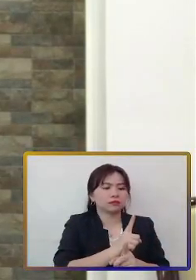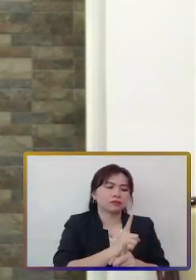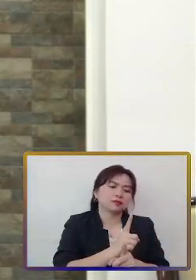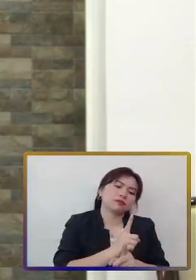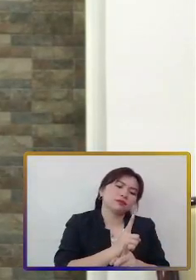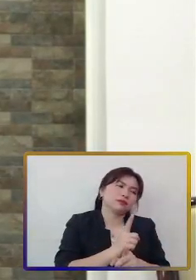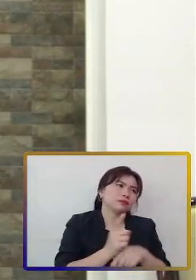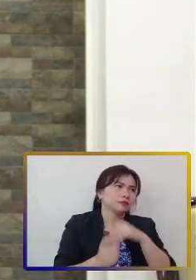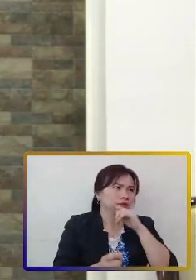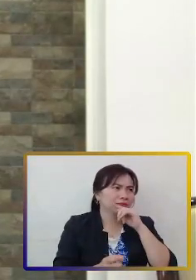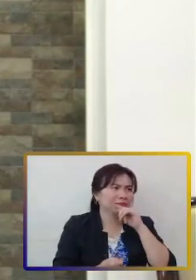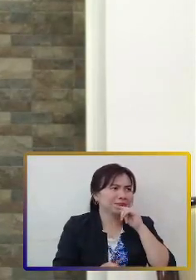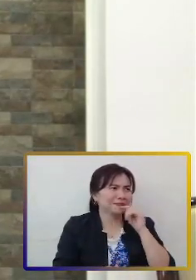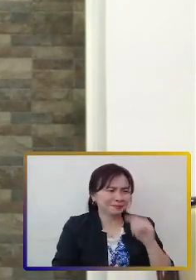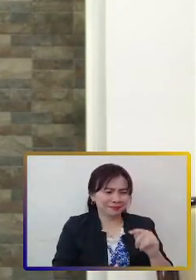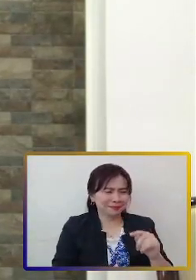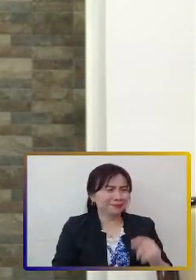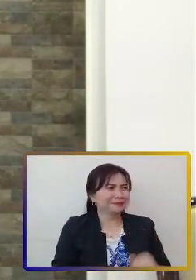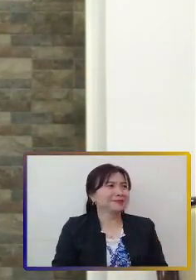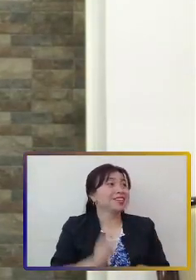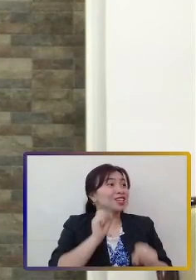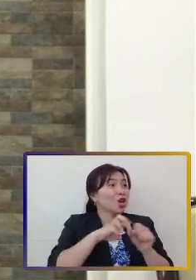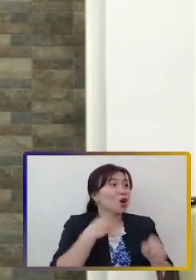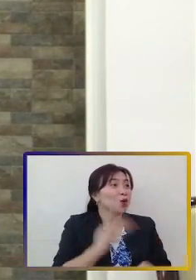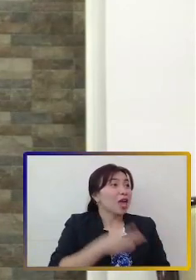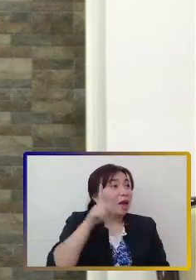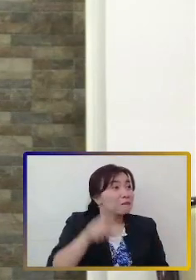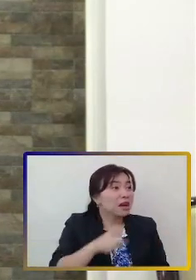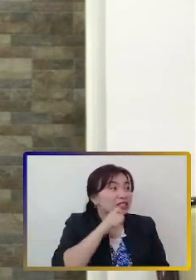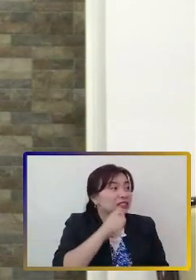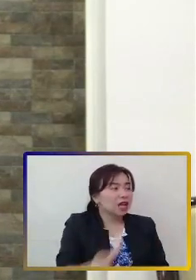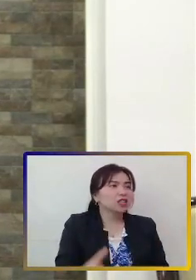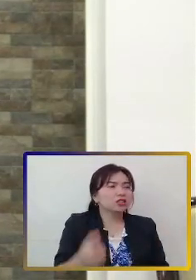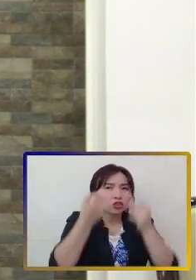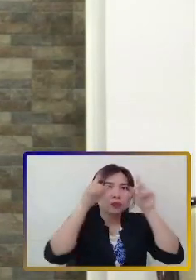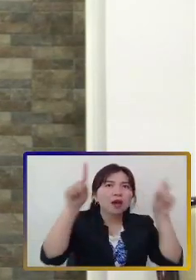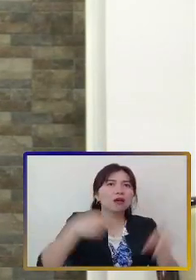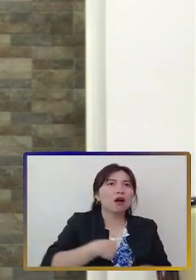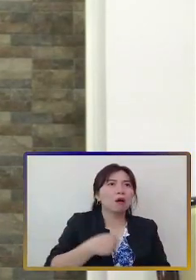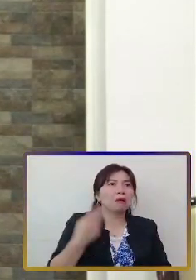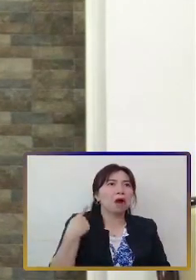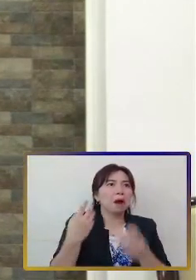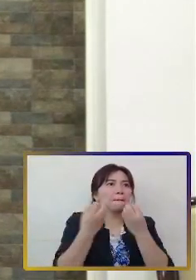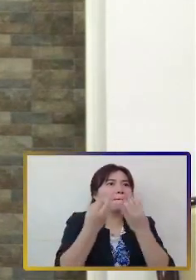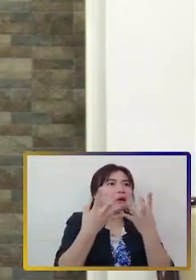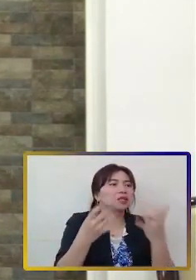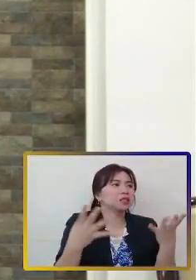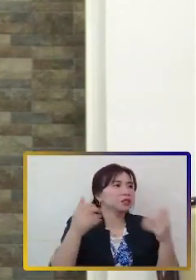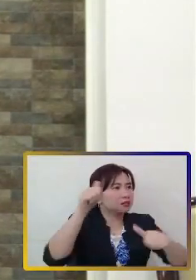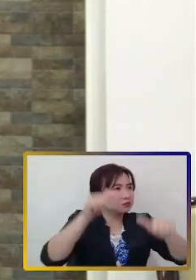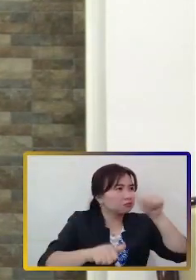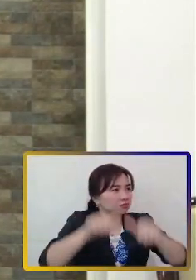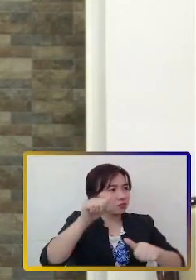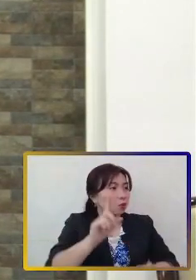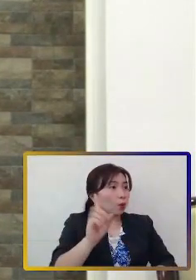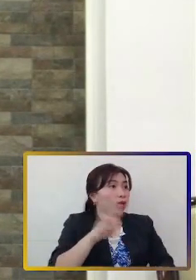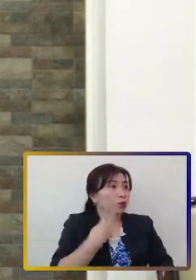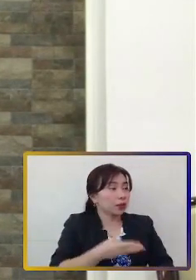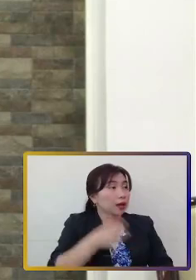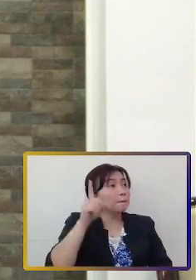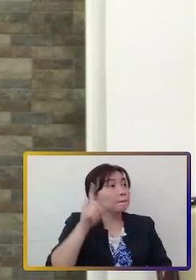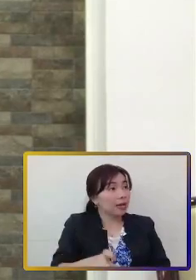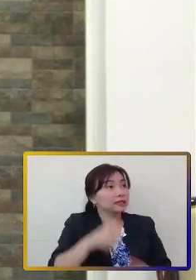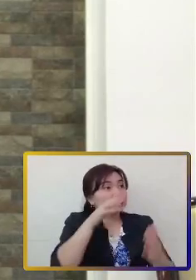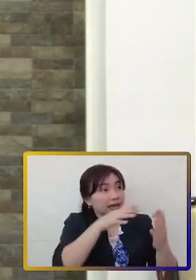Hwag tayong magtaka kung tayo punong-puno ng pagdududa ang kailangan natin siya sa atin yung